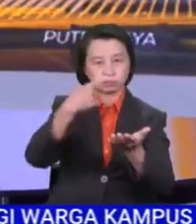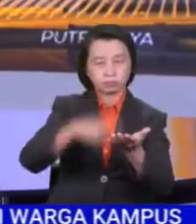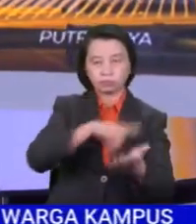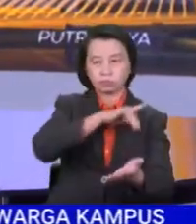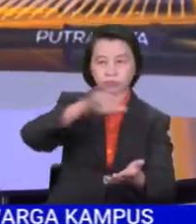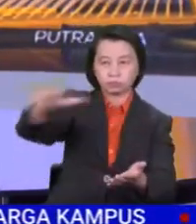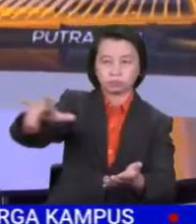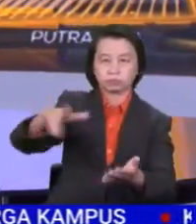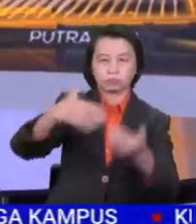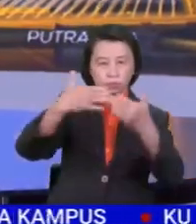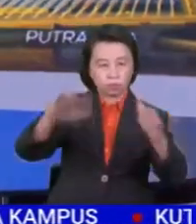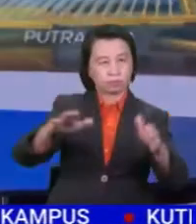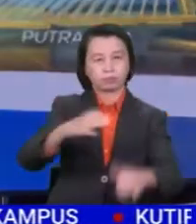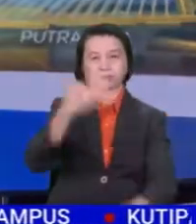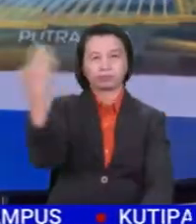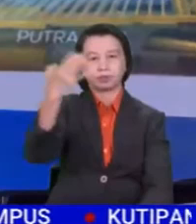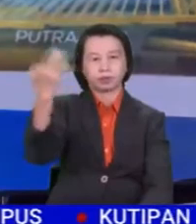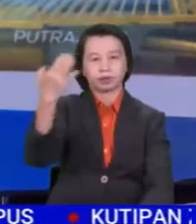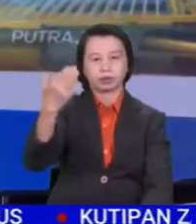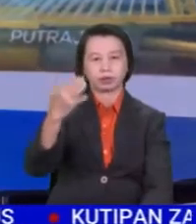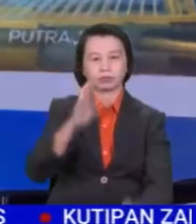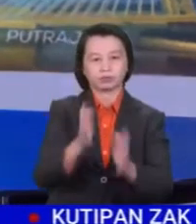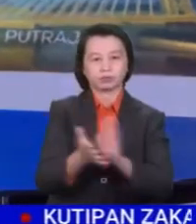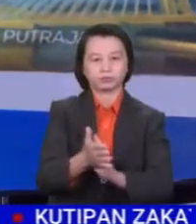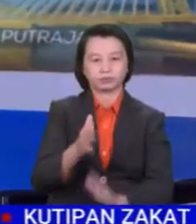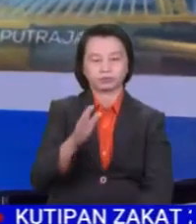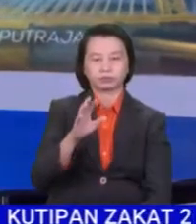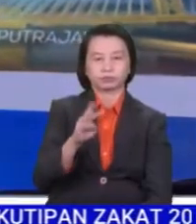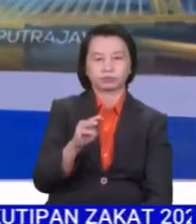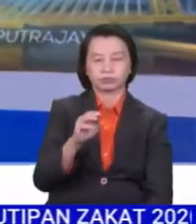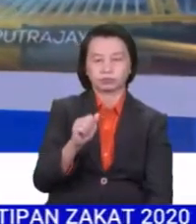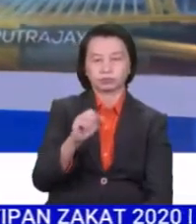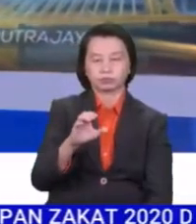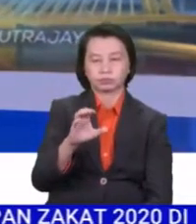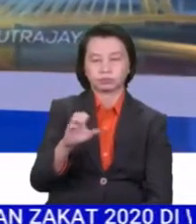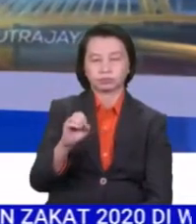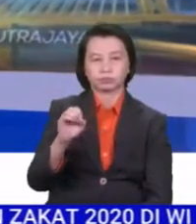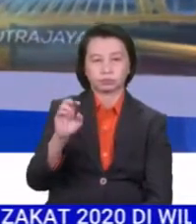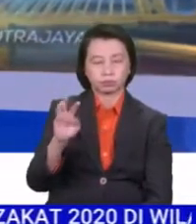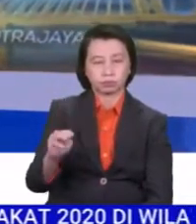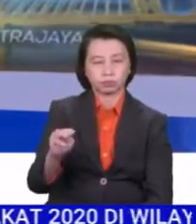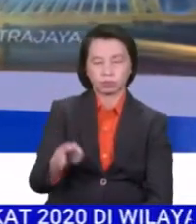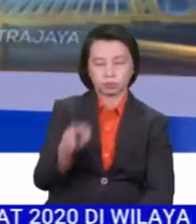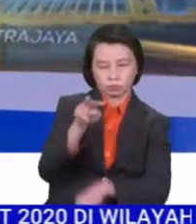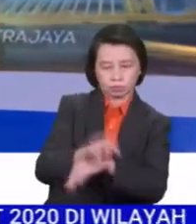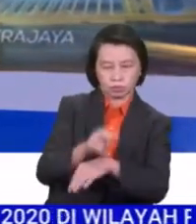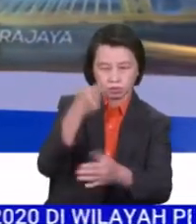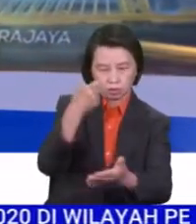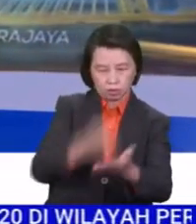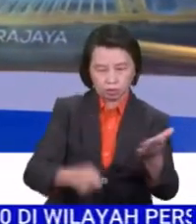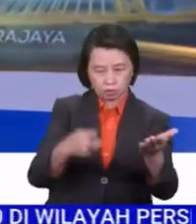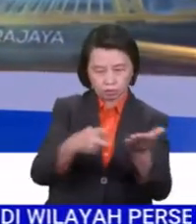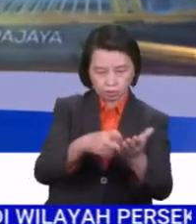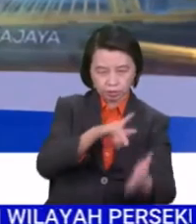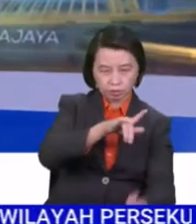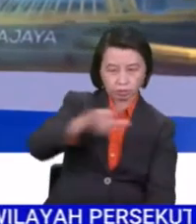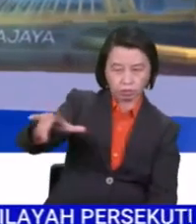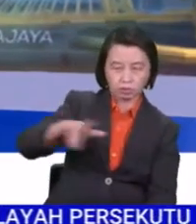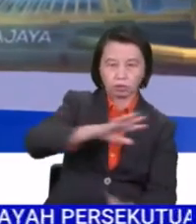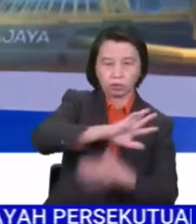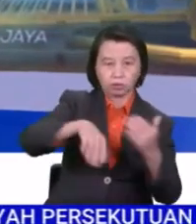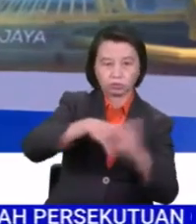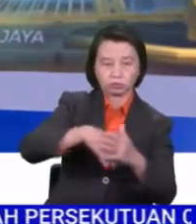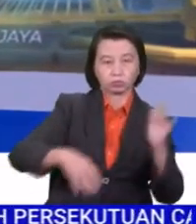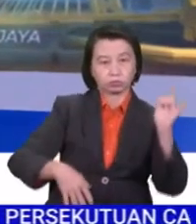beroperasi seperti biasa Untuk itu seruhanjaya penerbangan Malaysia meevcom akan terus memantau harga tiket penerbangan bagi semua